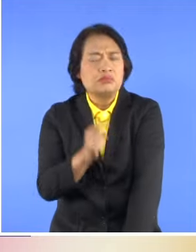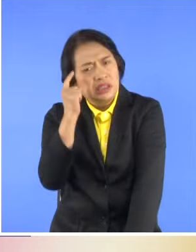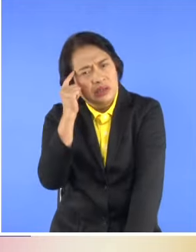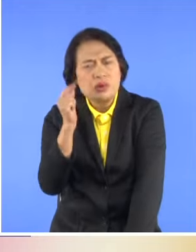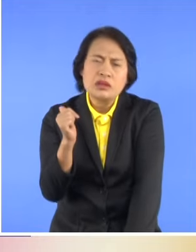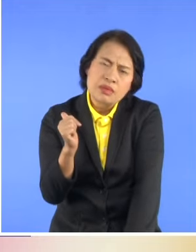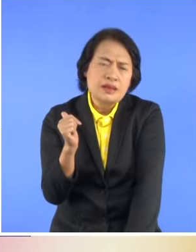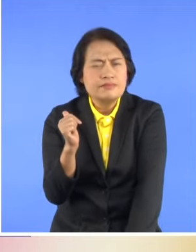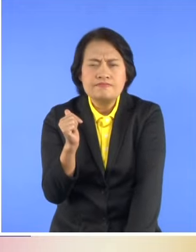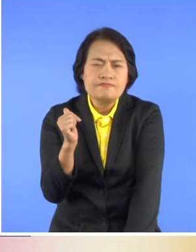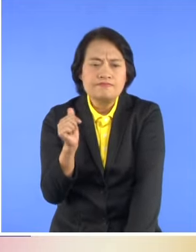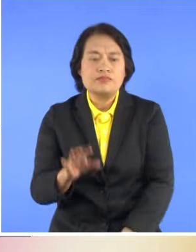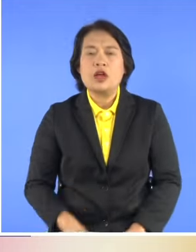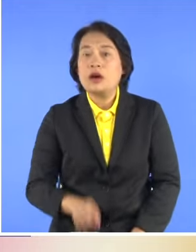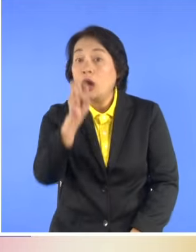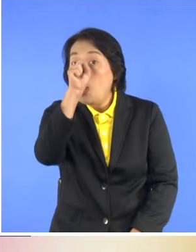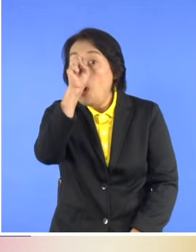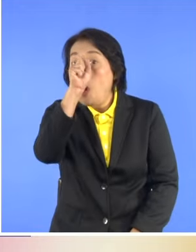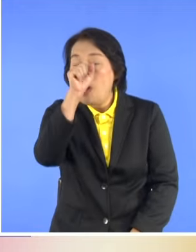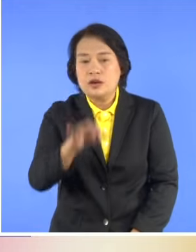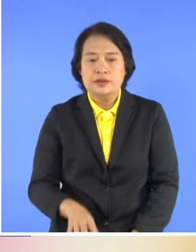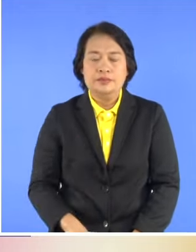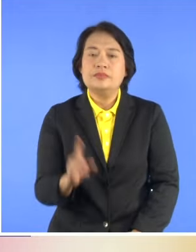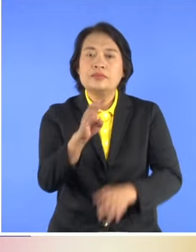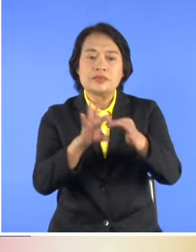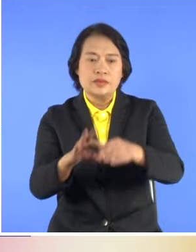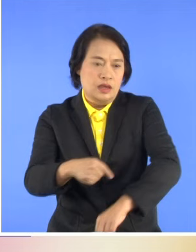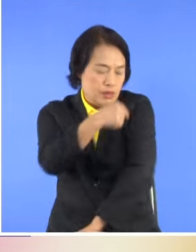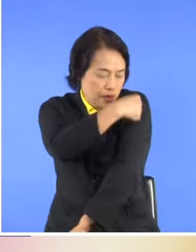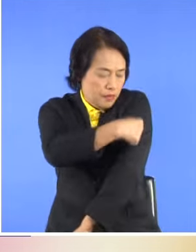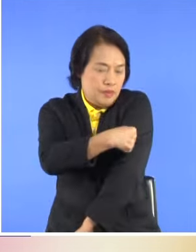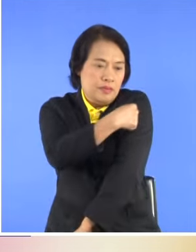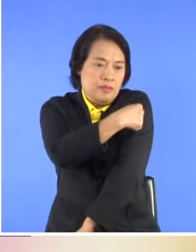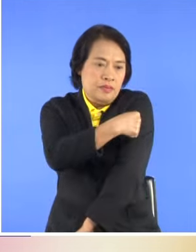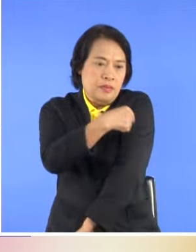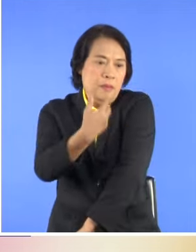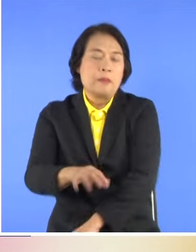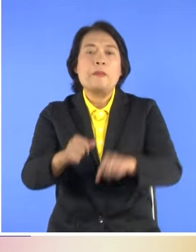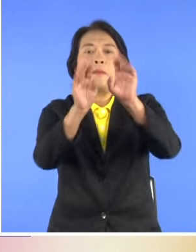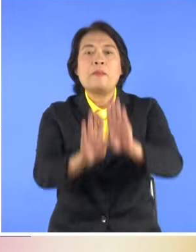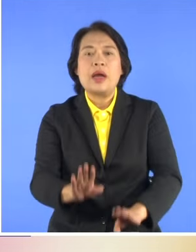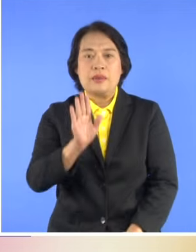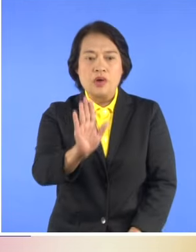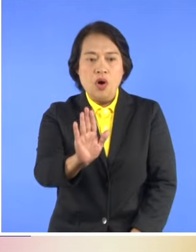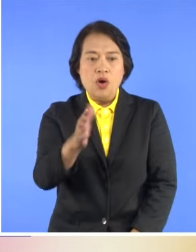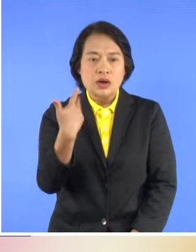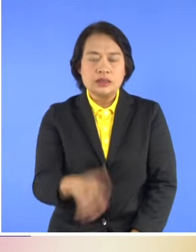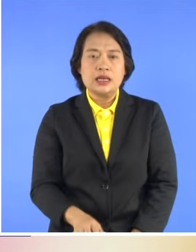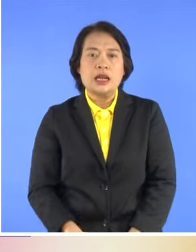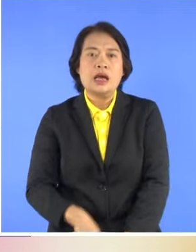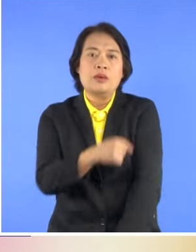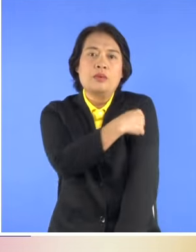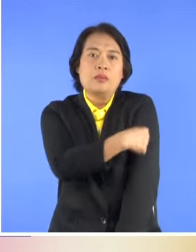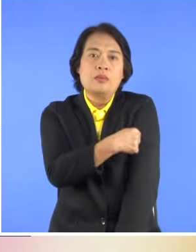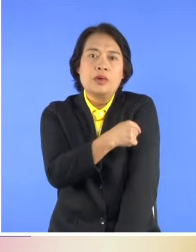งั้นเถอะก็ลองเอามาเขียนแบบในลวดลายลายยันเนี่ยนะครับแล้วก็ลงอักขระในแบบของเราแล้วก็ใส่คาถาที่ครูบาอาจารย์